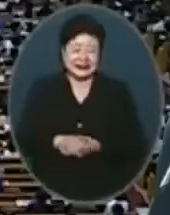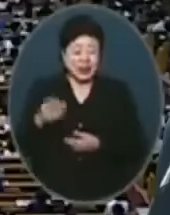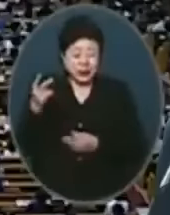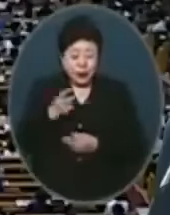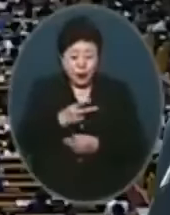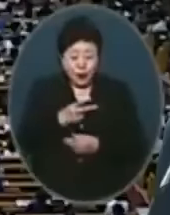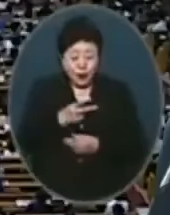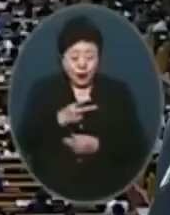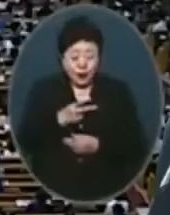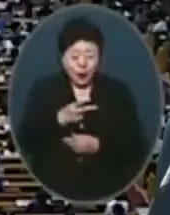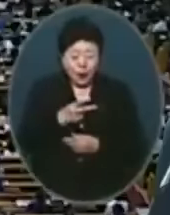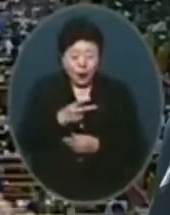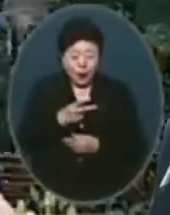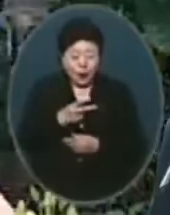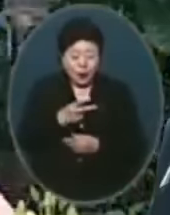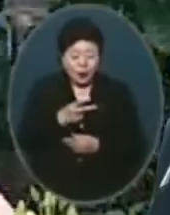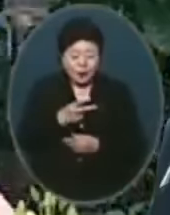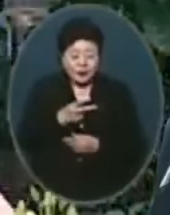또